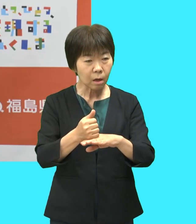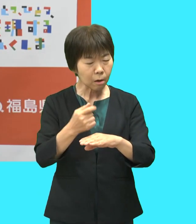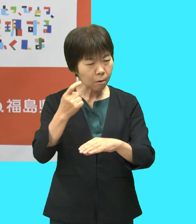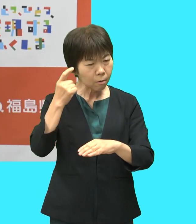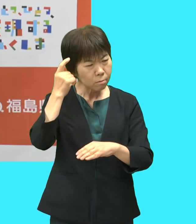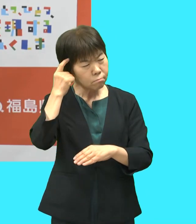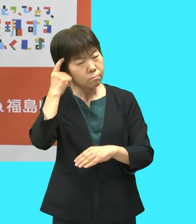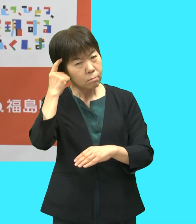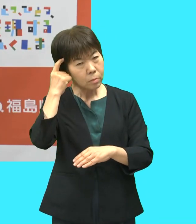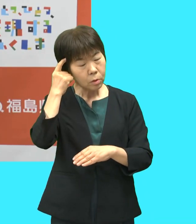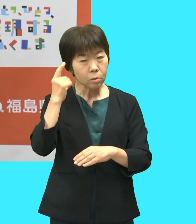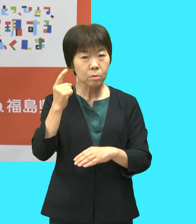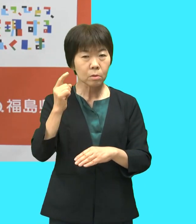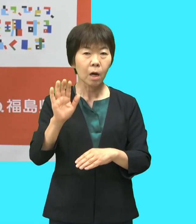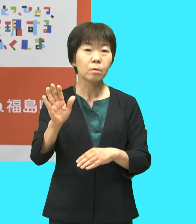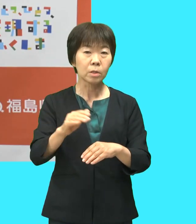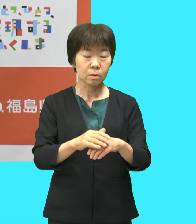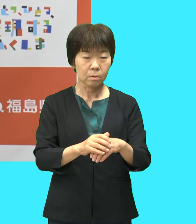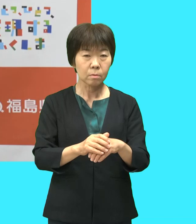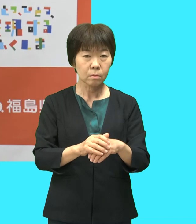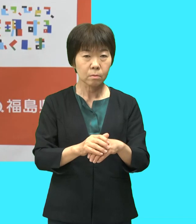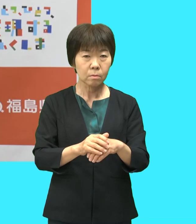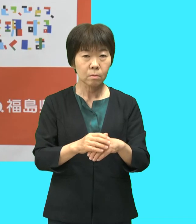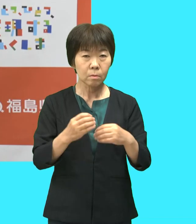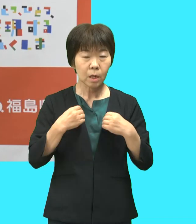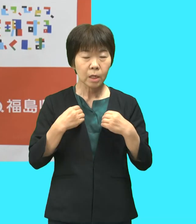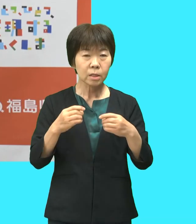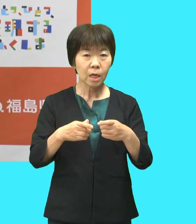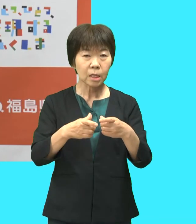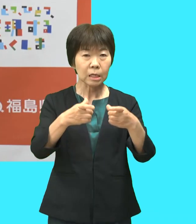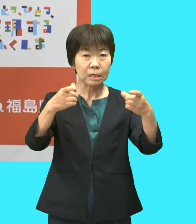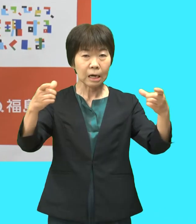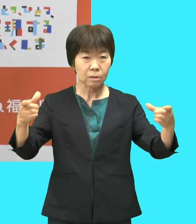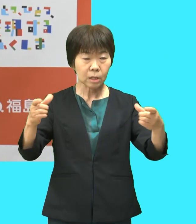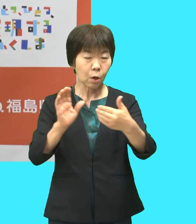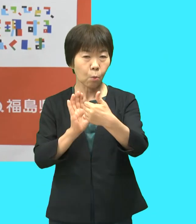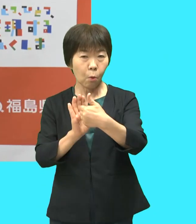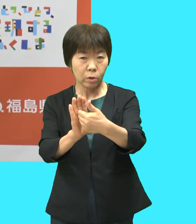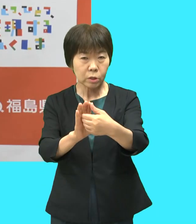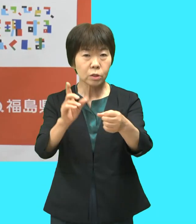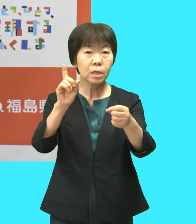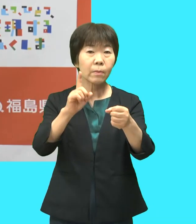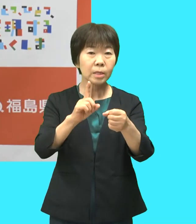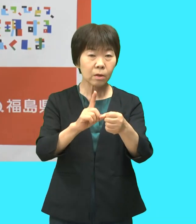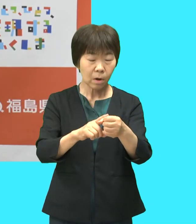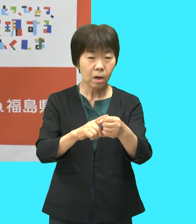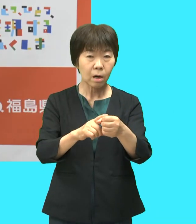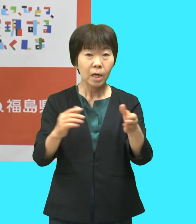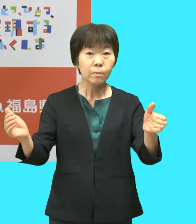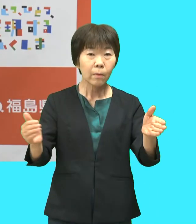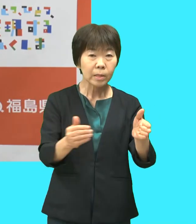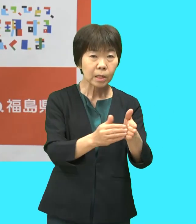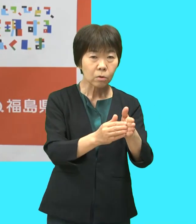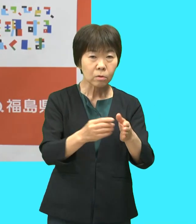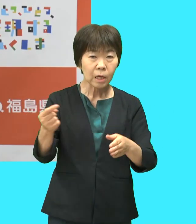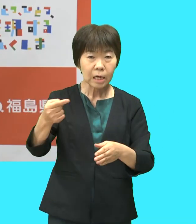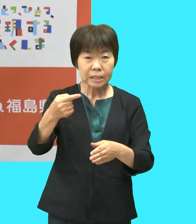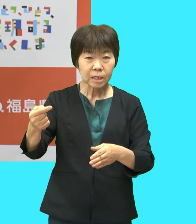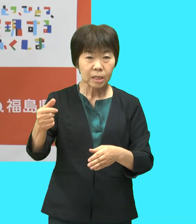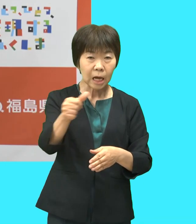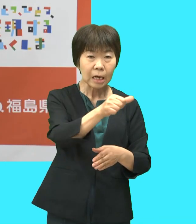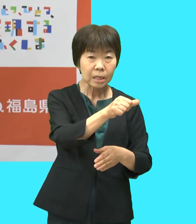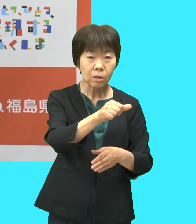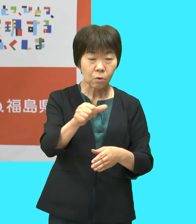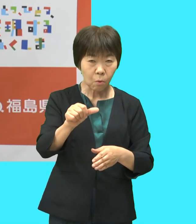。やはり感染拡大あるいは感染を抑止するためには、これまでの第1波から第5波、特